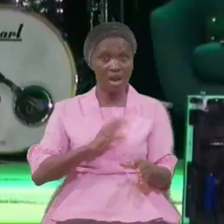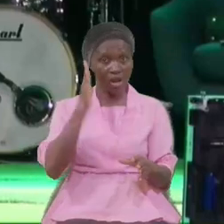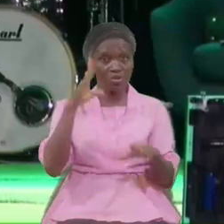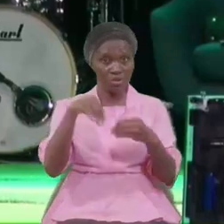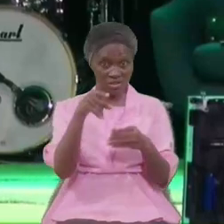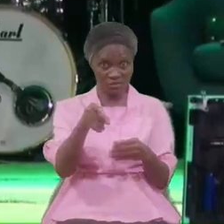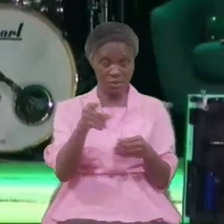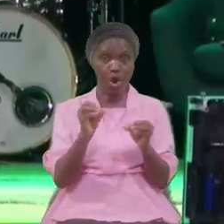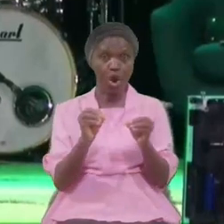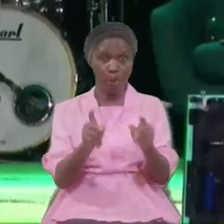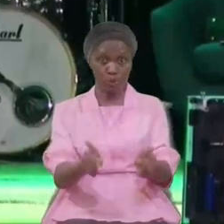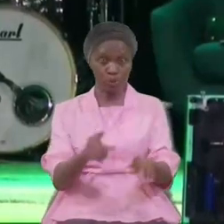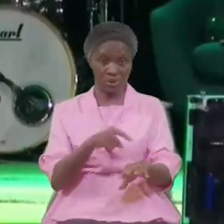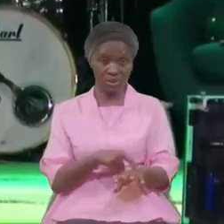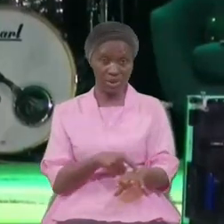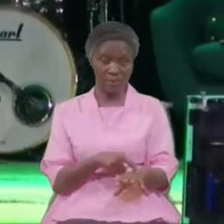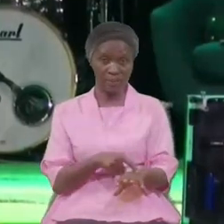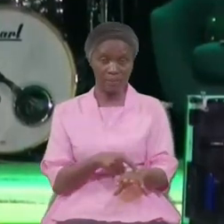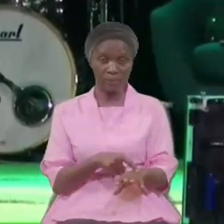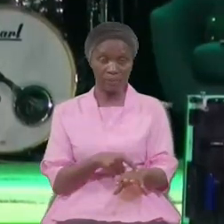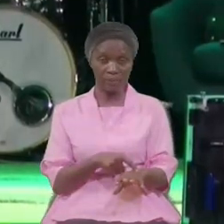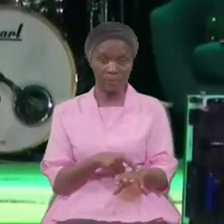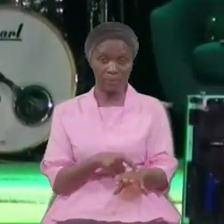vous donnerai l'occasion et l'opportunité.